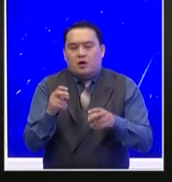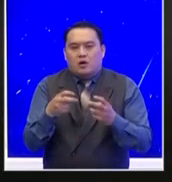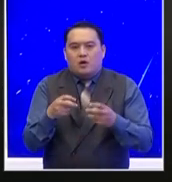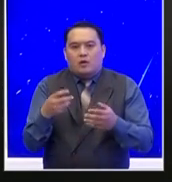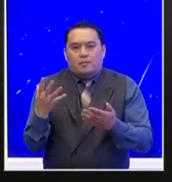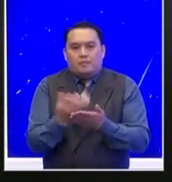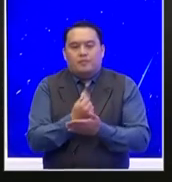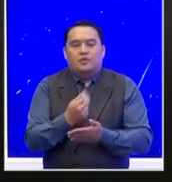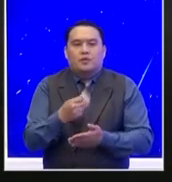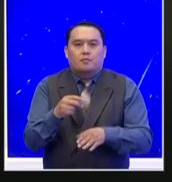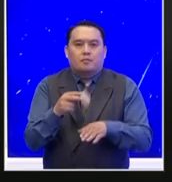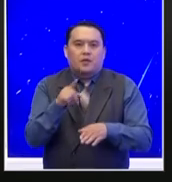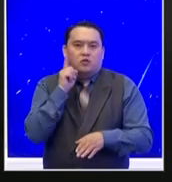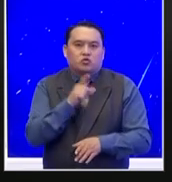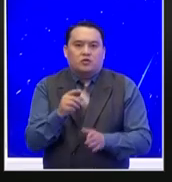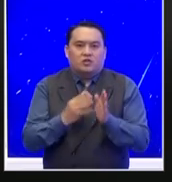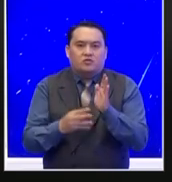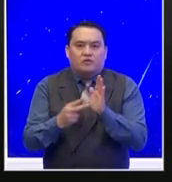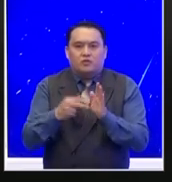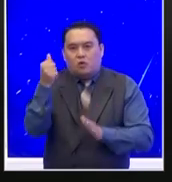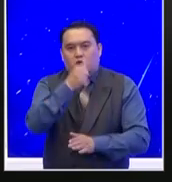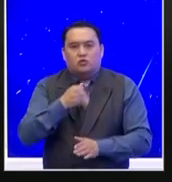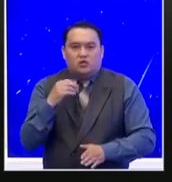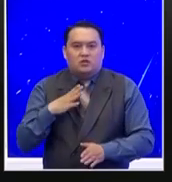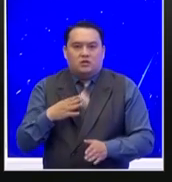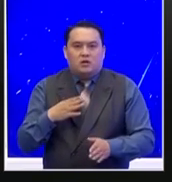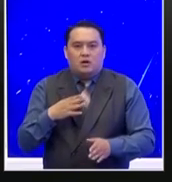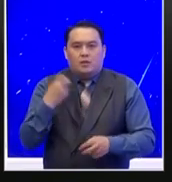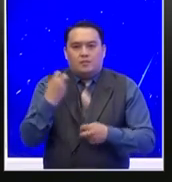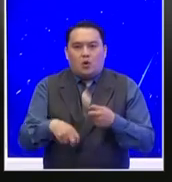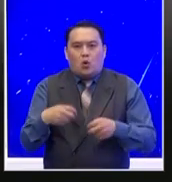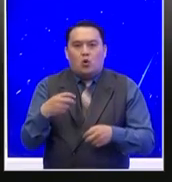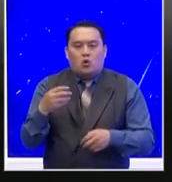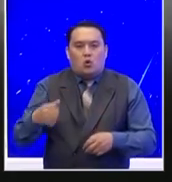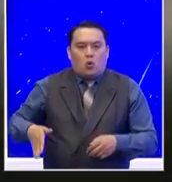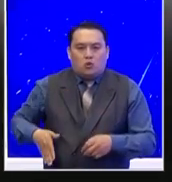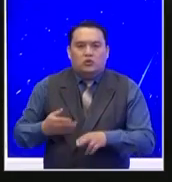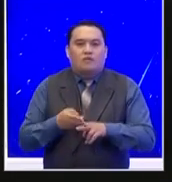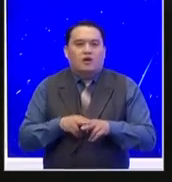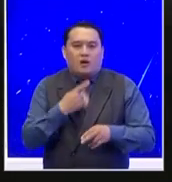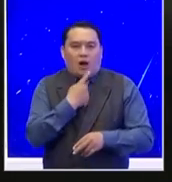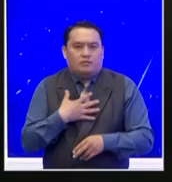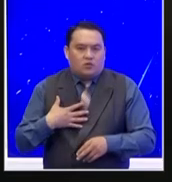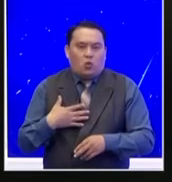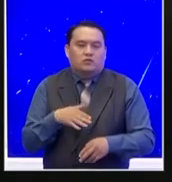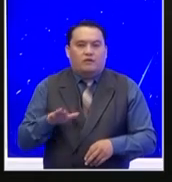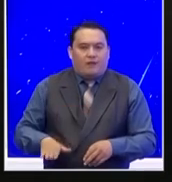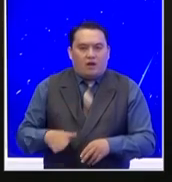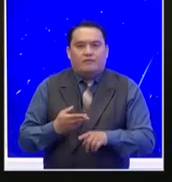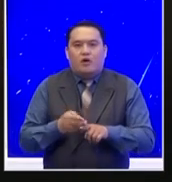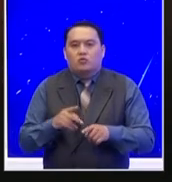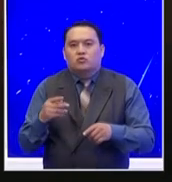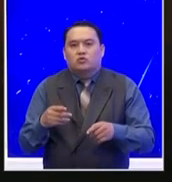у молодого человека 1998 года рождения закрытый перелом костей таза, повреждение правого коленного сустава, а